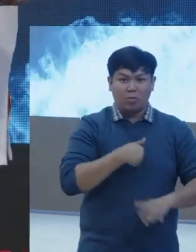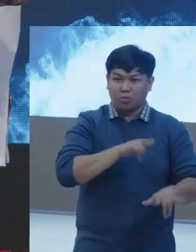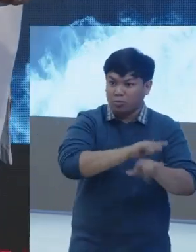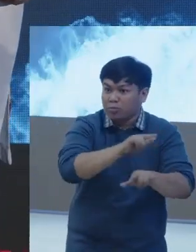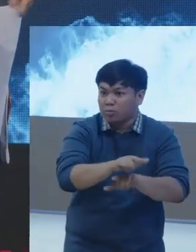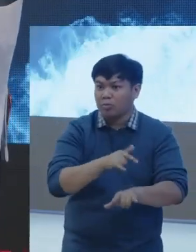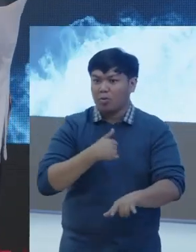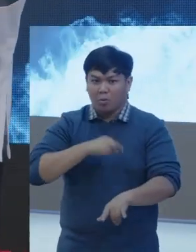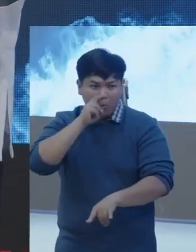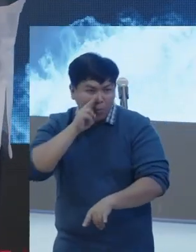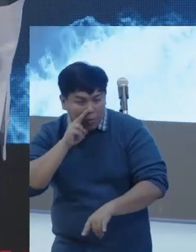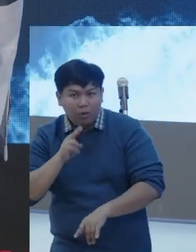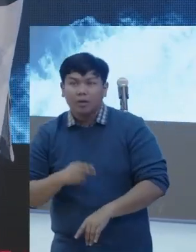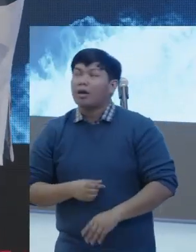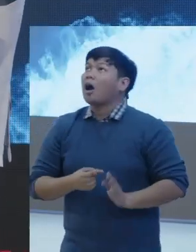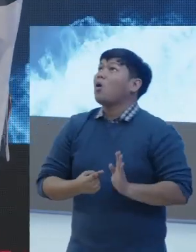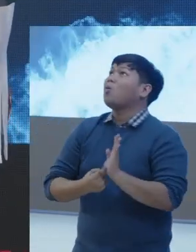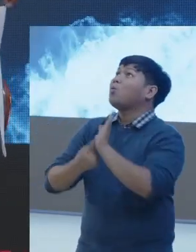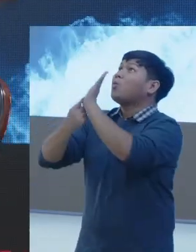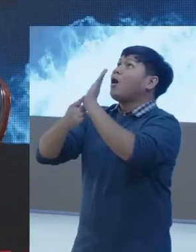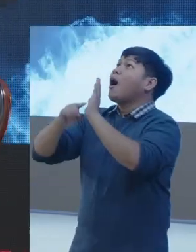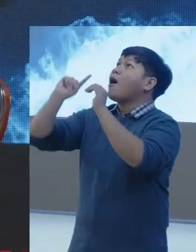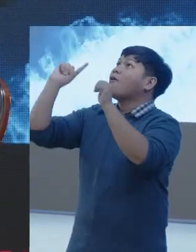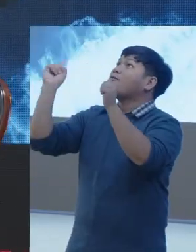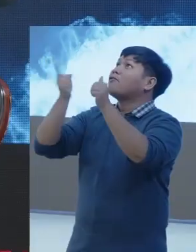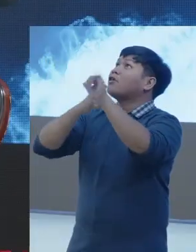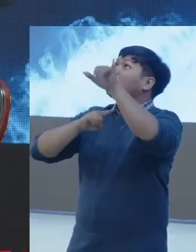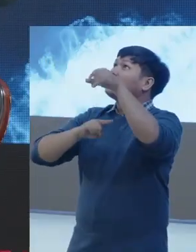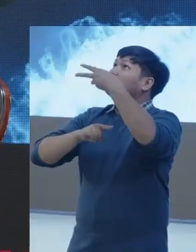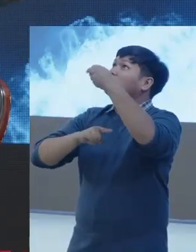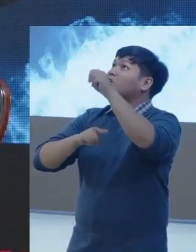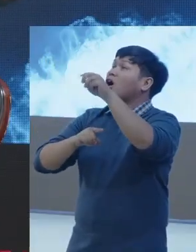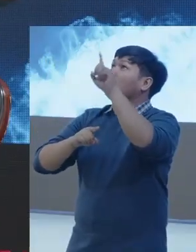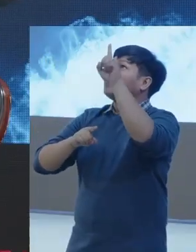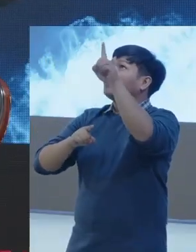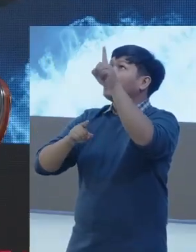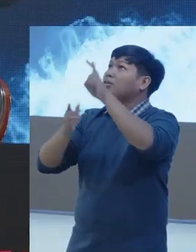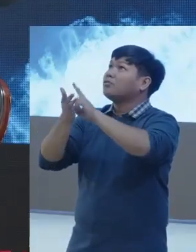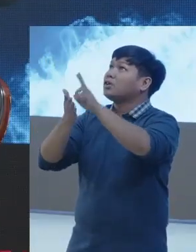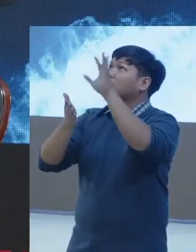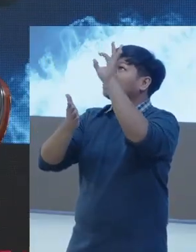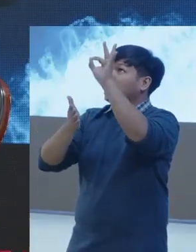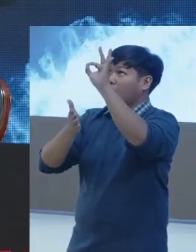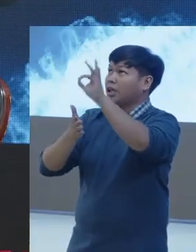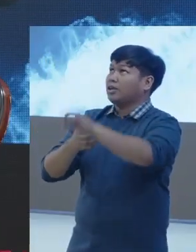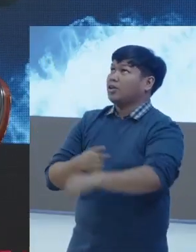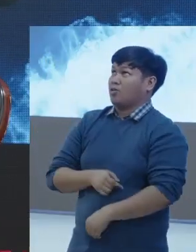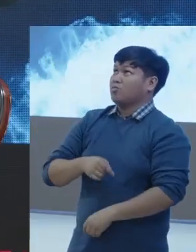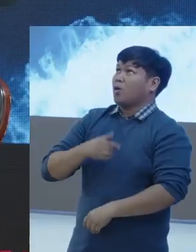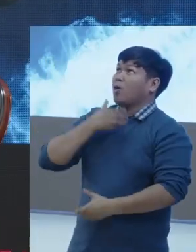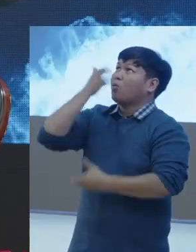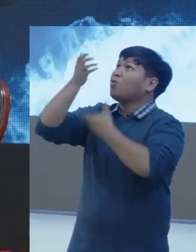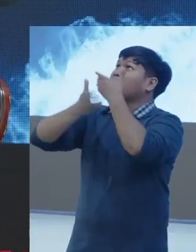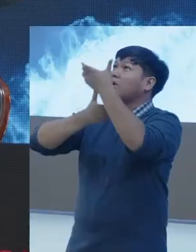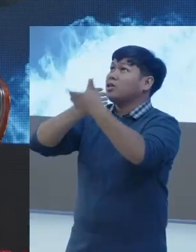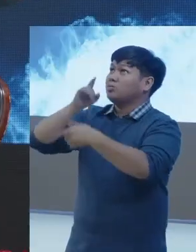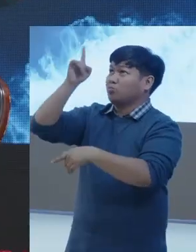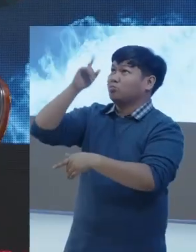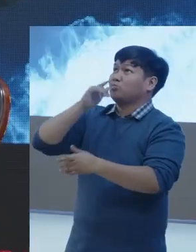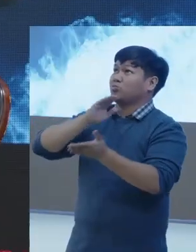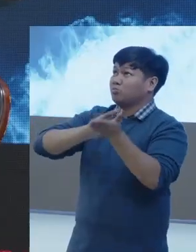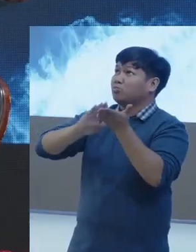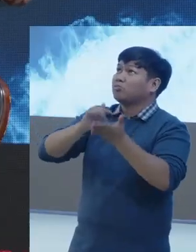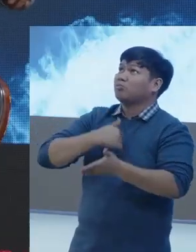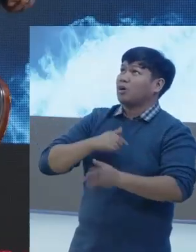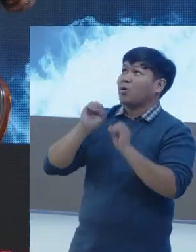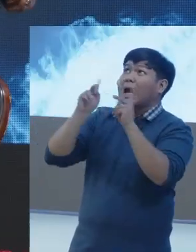ako. Napakamali po ng attitude na yon. Hindi po yan ang ibig sabihin ng 1 John